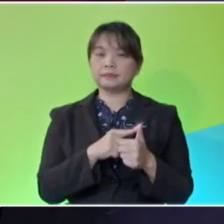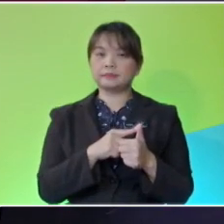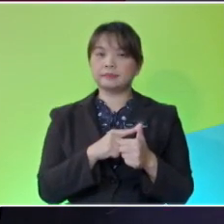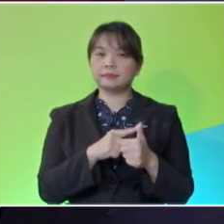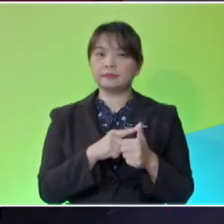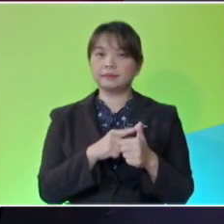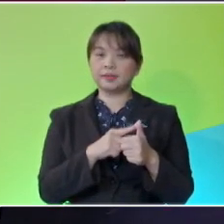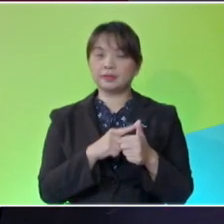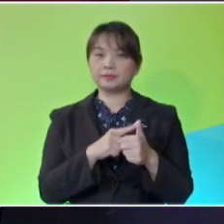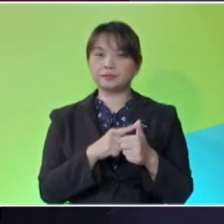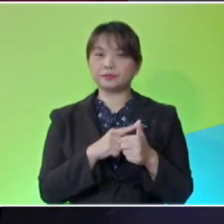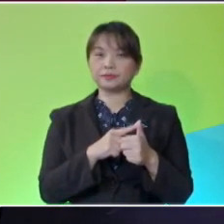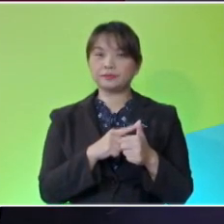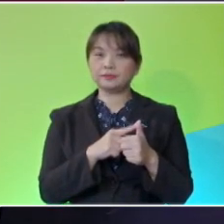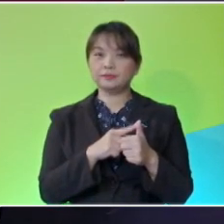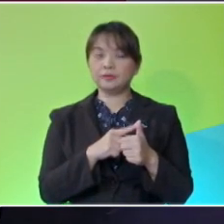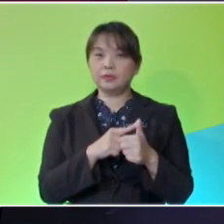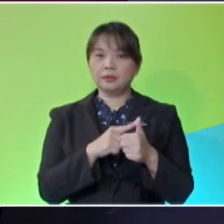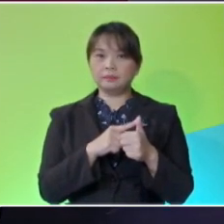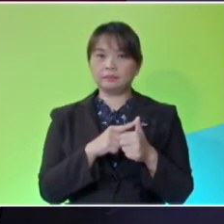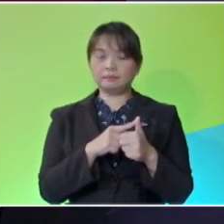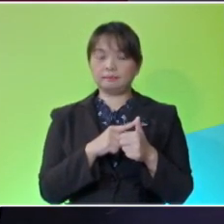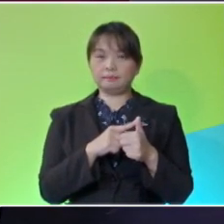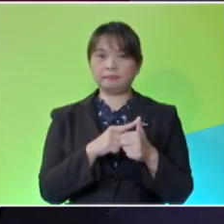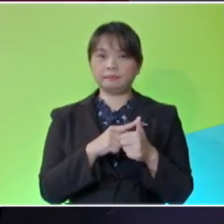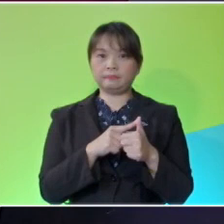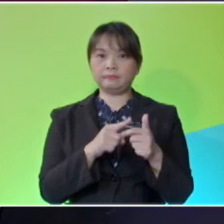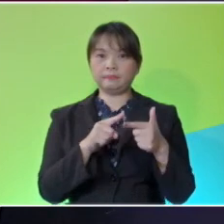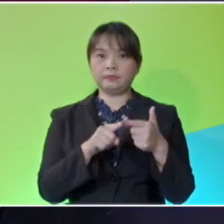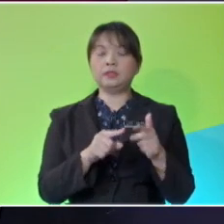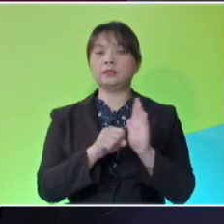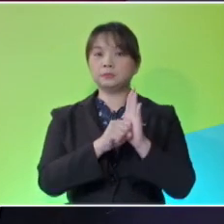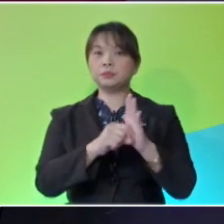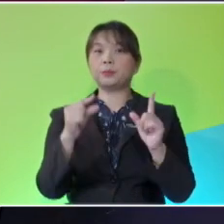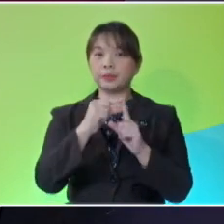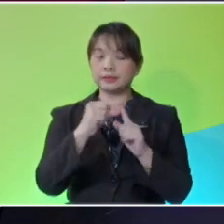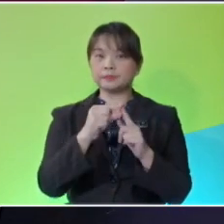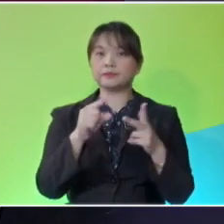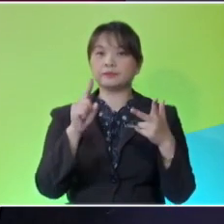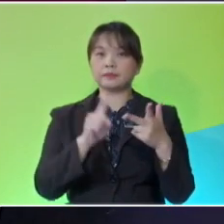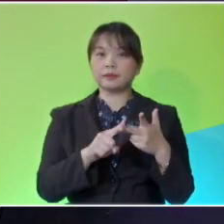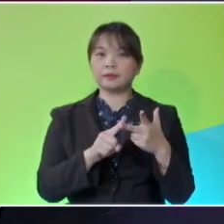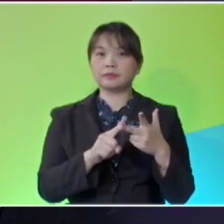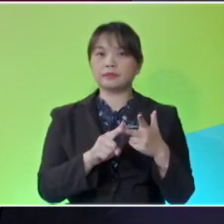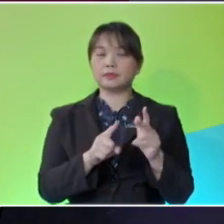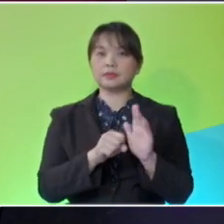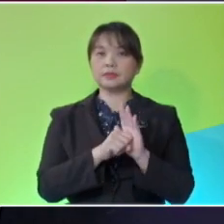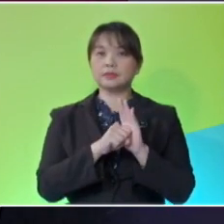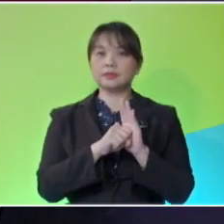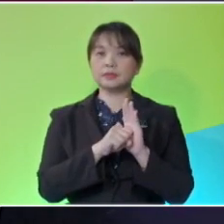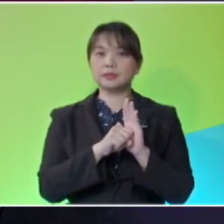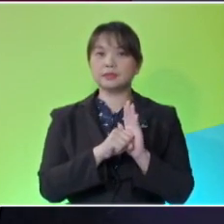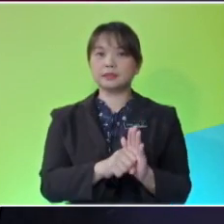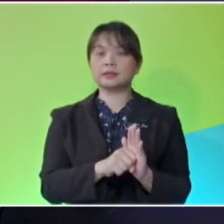simbol yang huruf-huruf tuh yang huruf-huruf tuh simbol Apa perkataan Oke gambar-gambar tuh